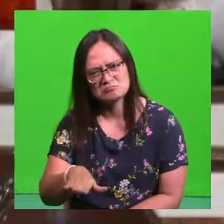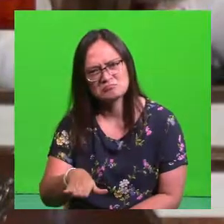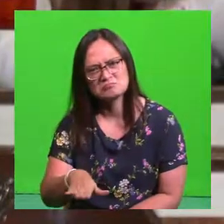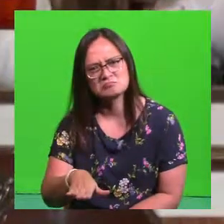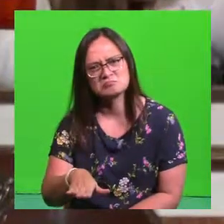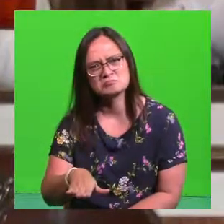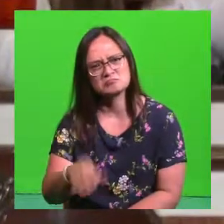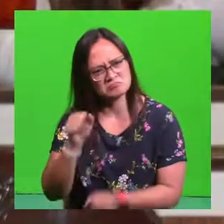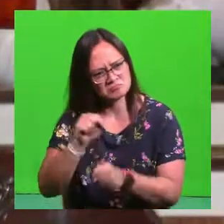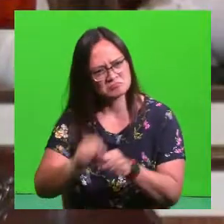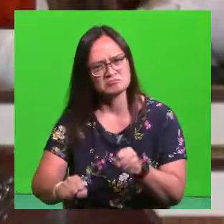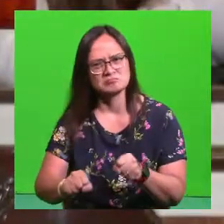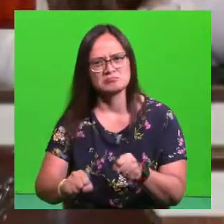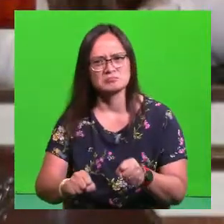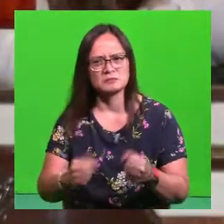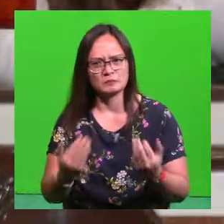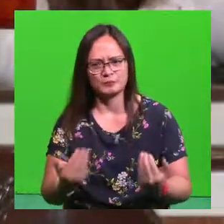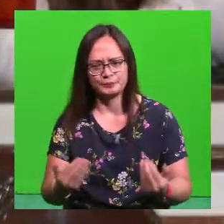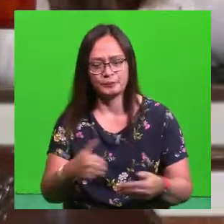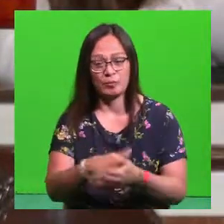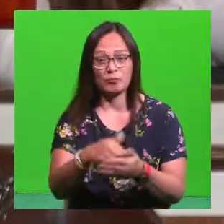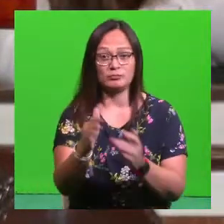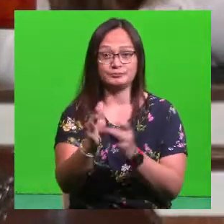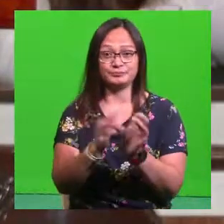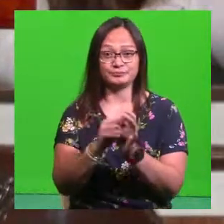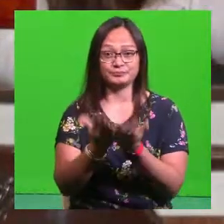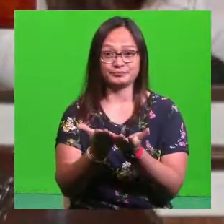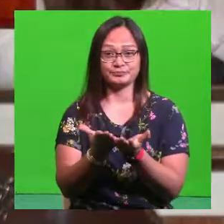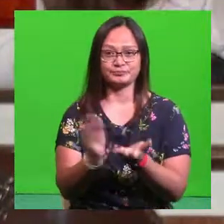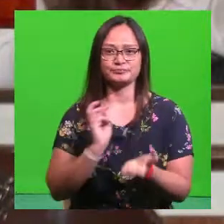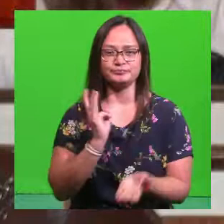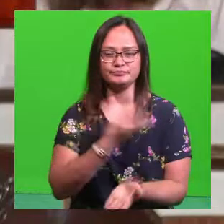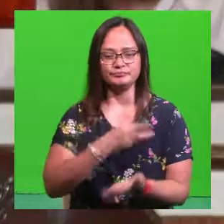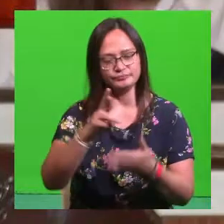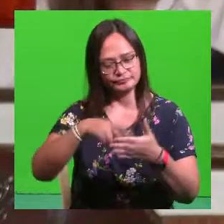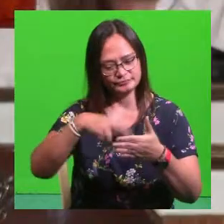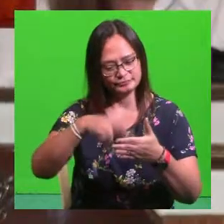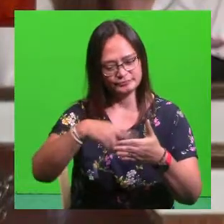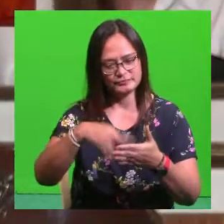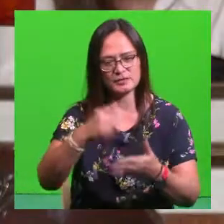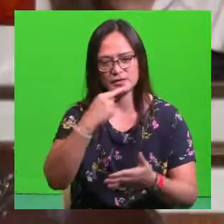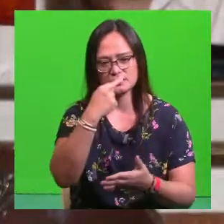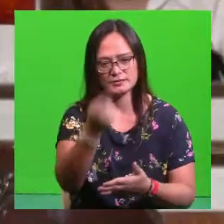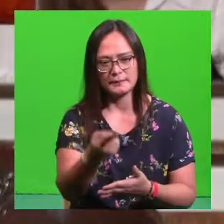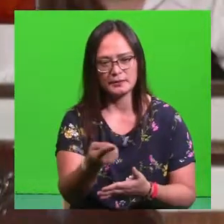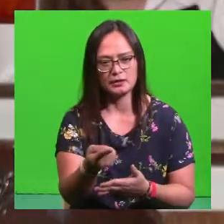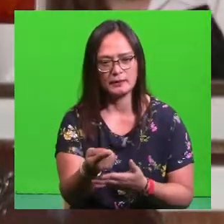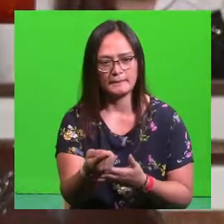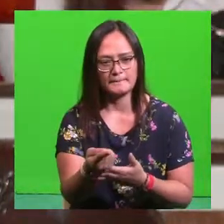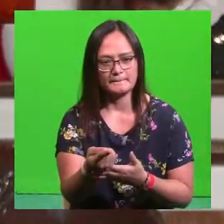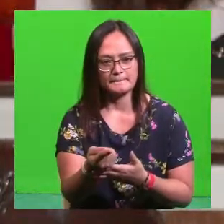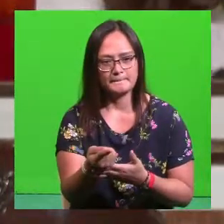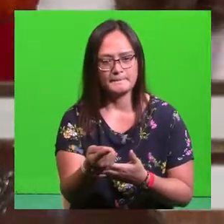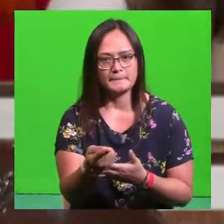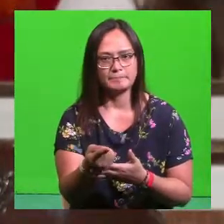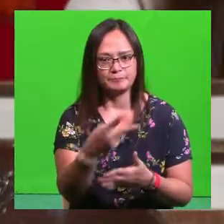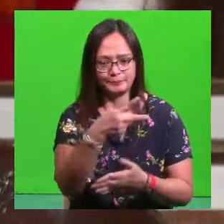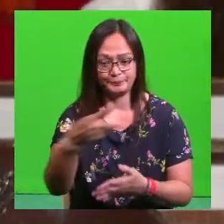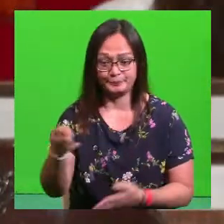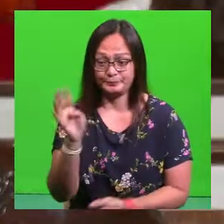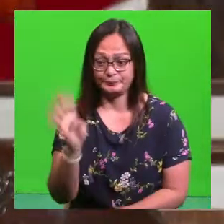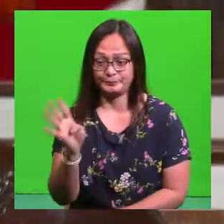talatang binasa, mga kapatid, ay nasasabi po rito sa verse 45 lalo na, then opened